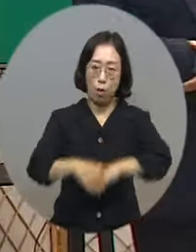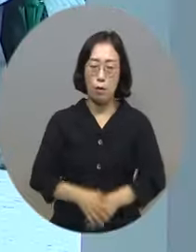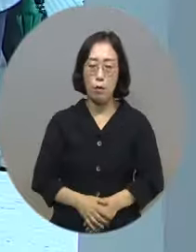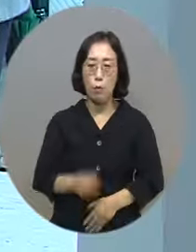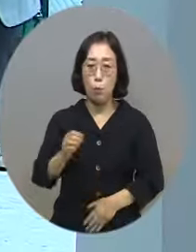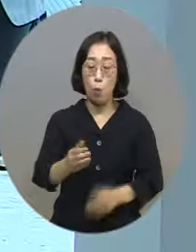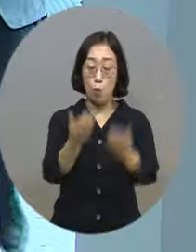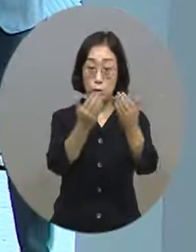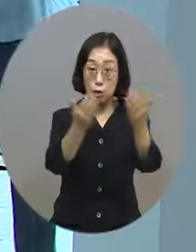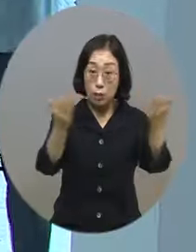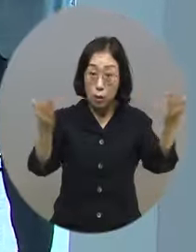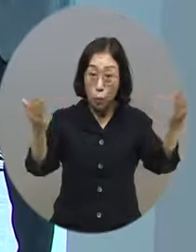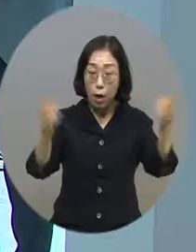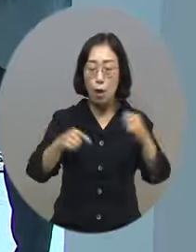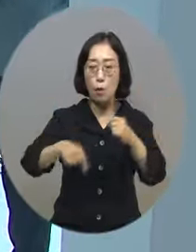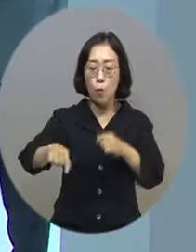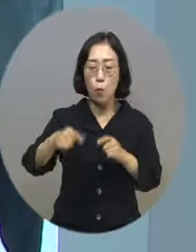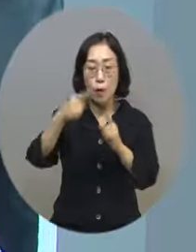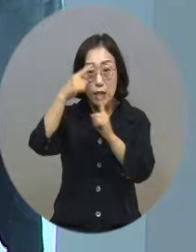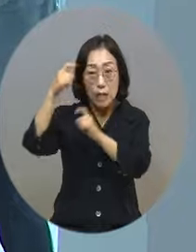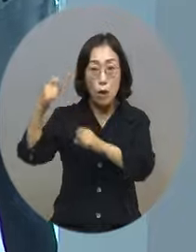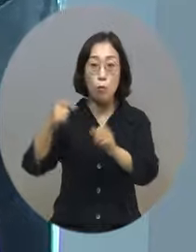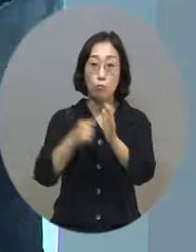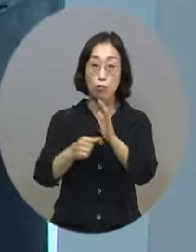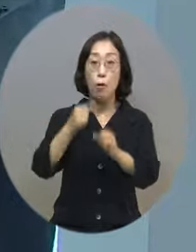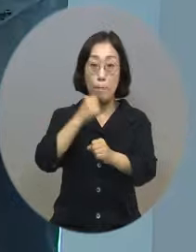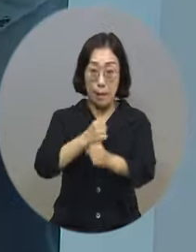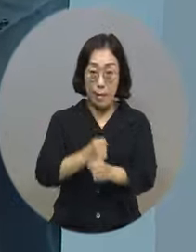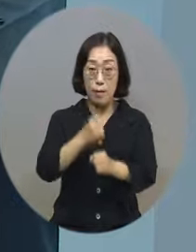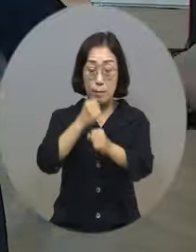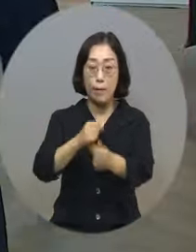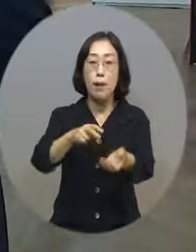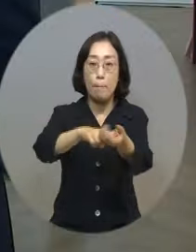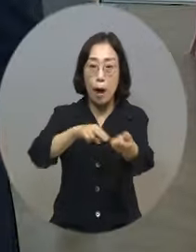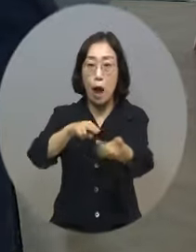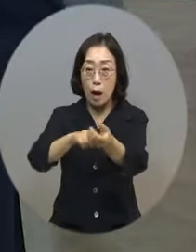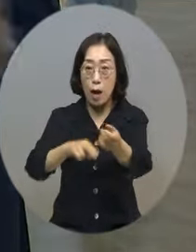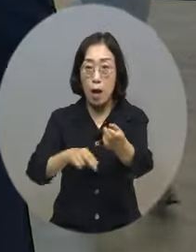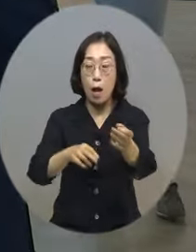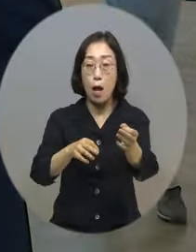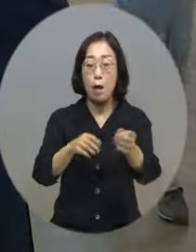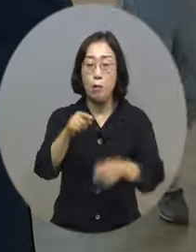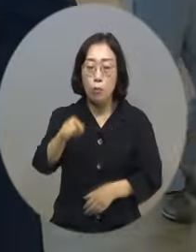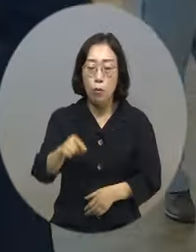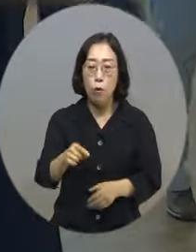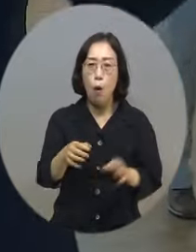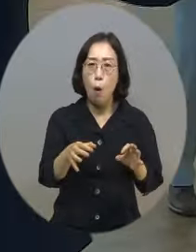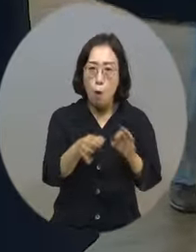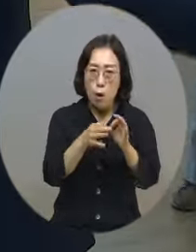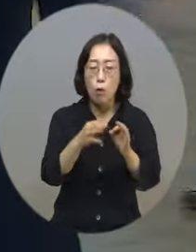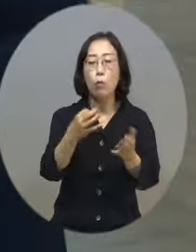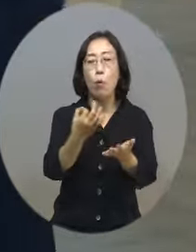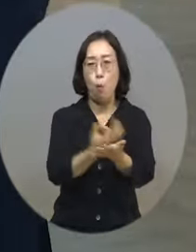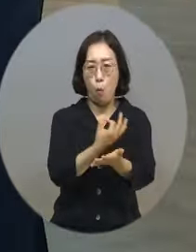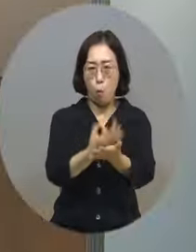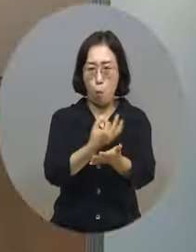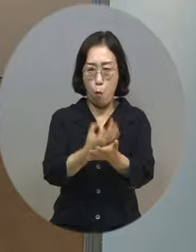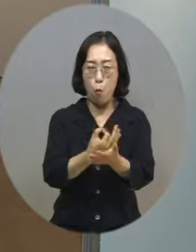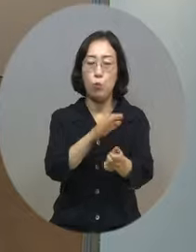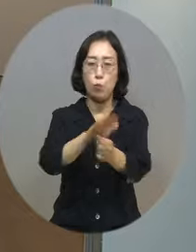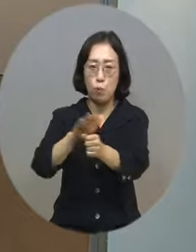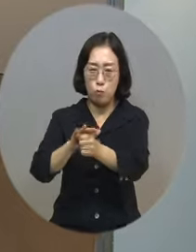또한 전시회 개최와 기념품 제작 판매 등 다양한 수익 모델을 통해 소속 작가의 경제적 자립을 돕습니다.